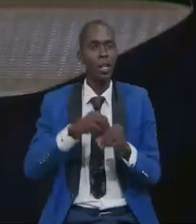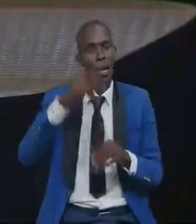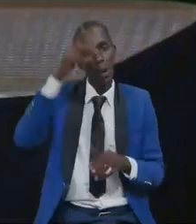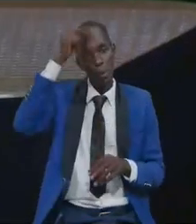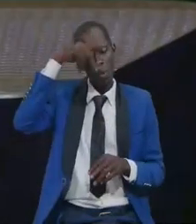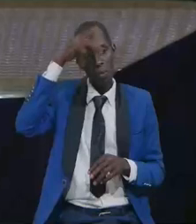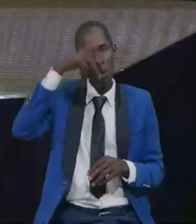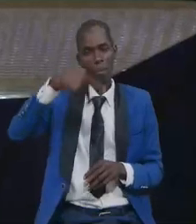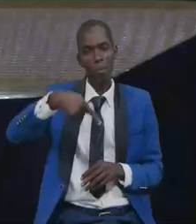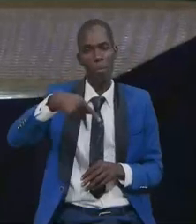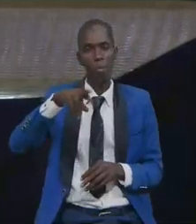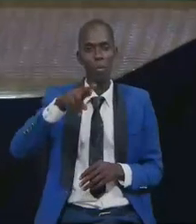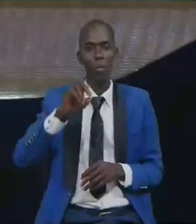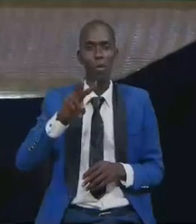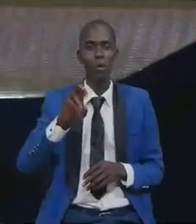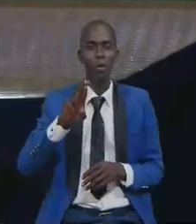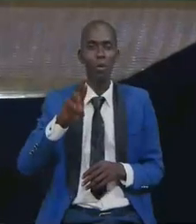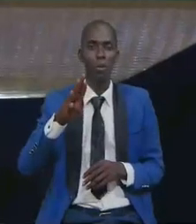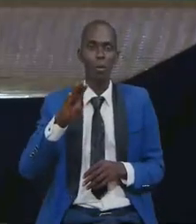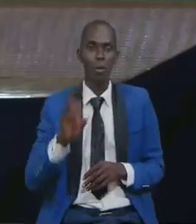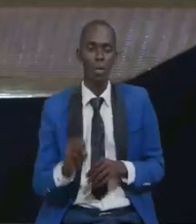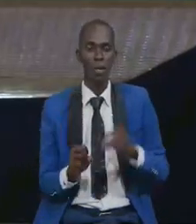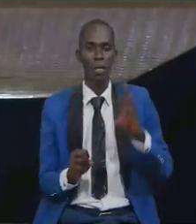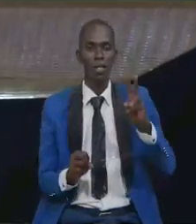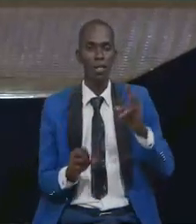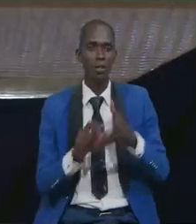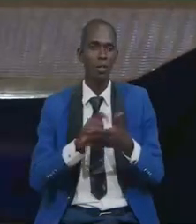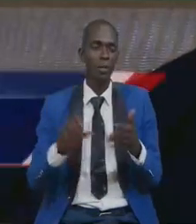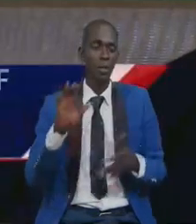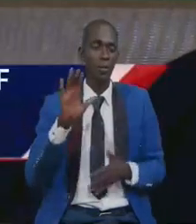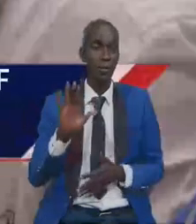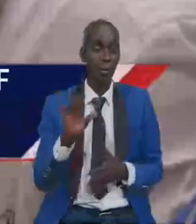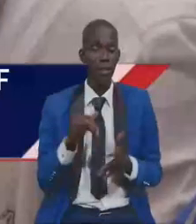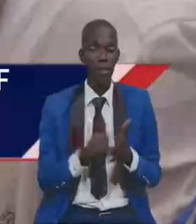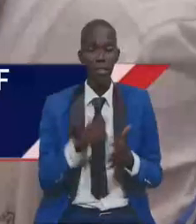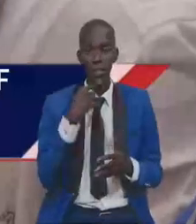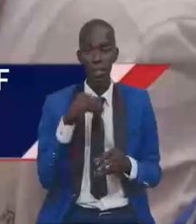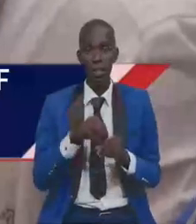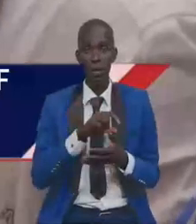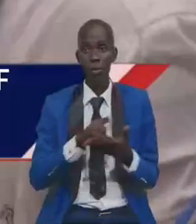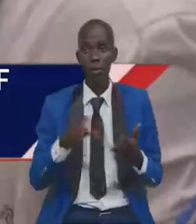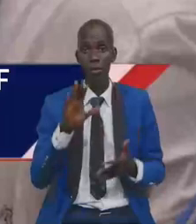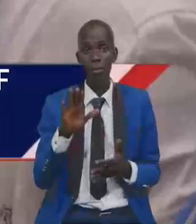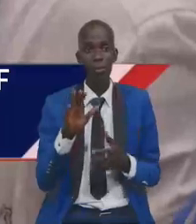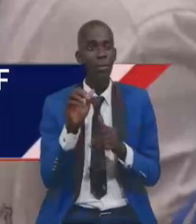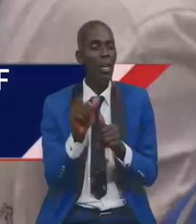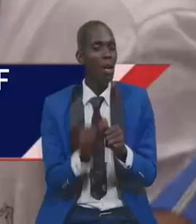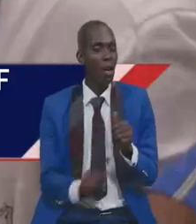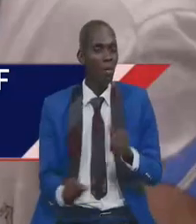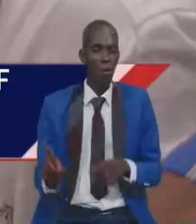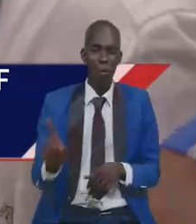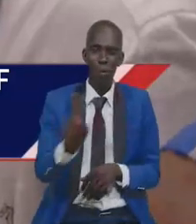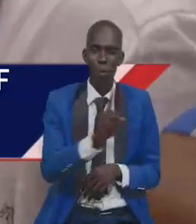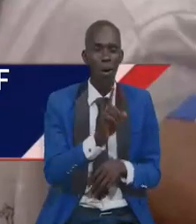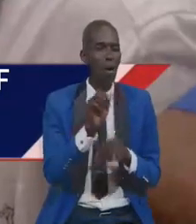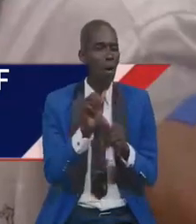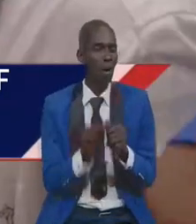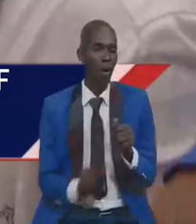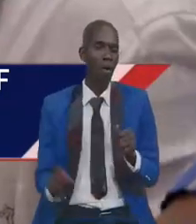16, verset 5. Proverbe 16, verset 5. 16, 5. Il